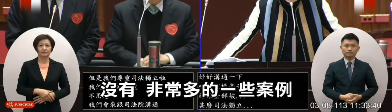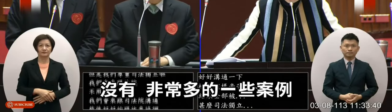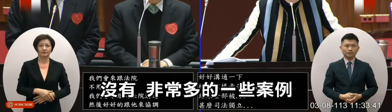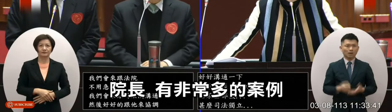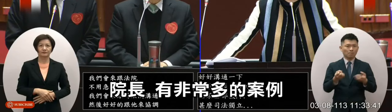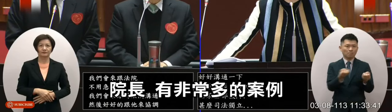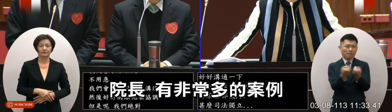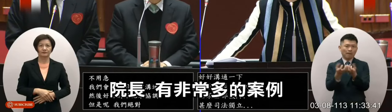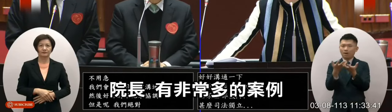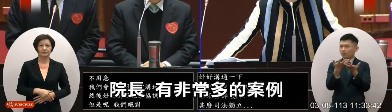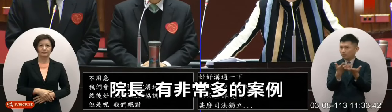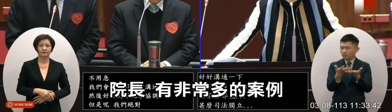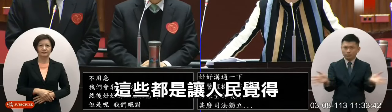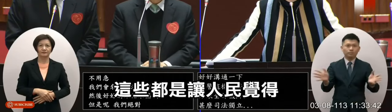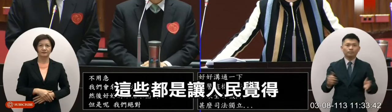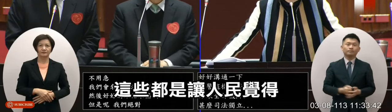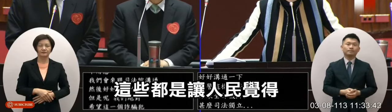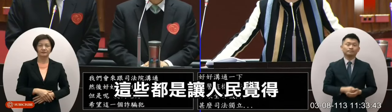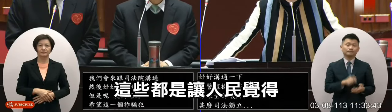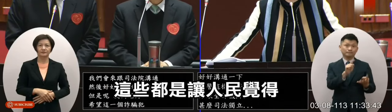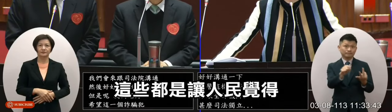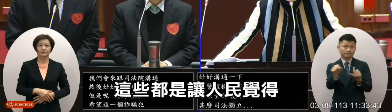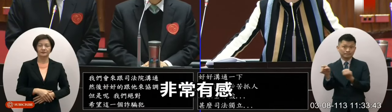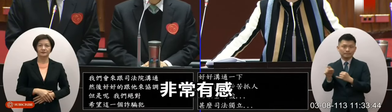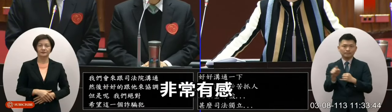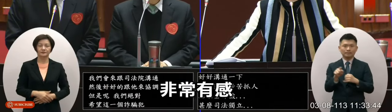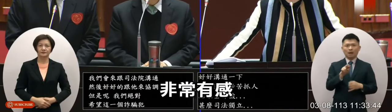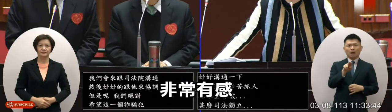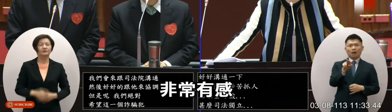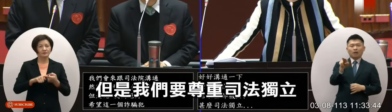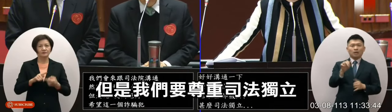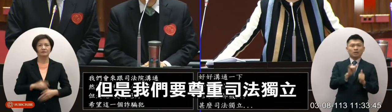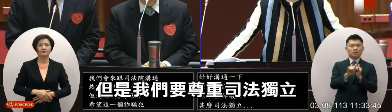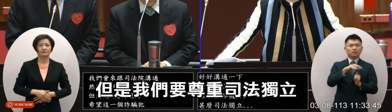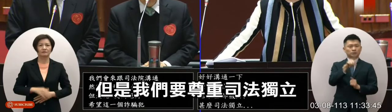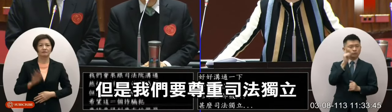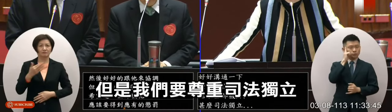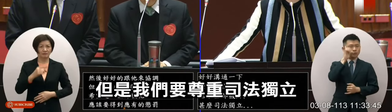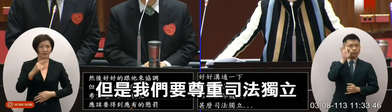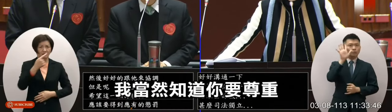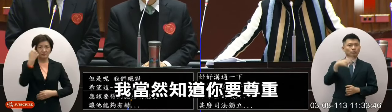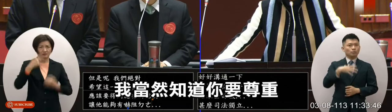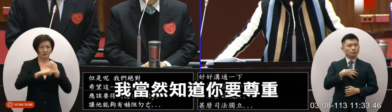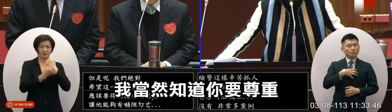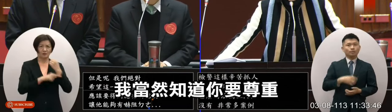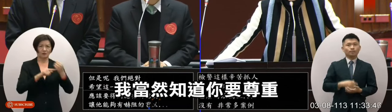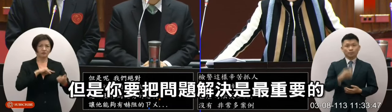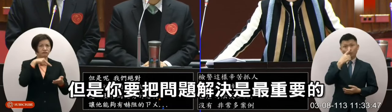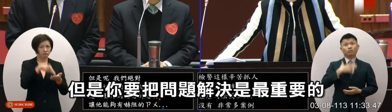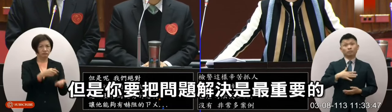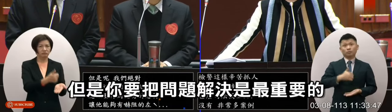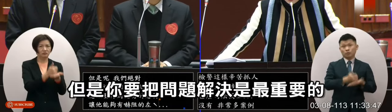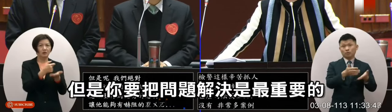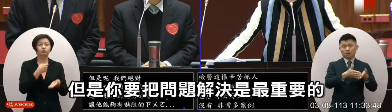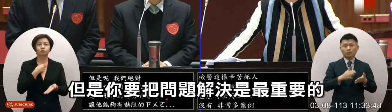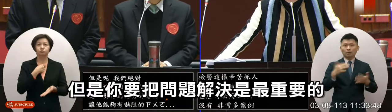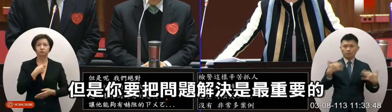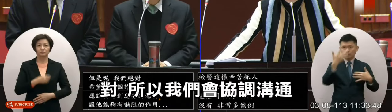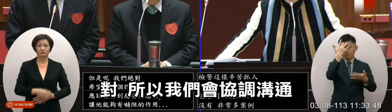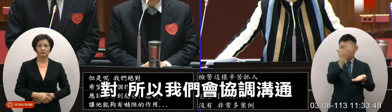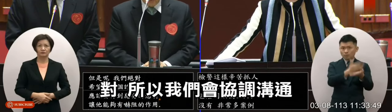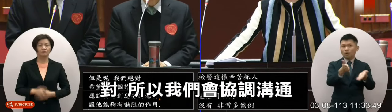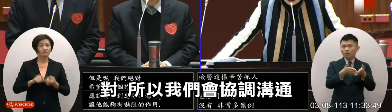一些案例，院长有非常多的案例，这些都是让人民觉得非常的有感。 但是我们要尊重司法独立。 我当然知道你要尊重，但是你要把问题解决